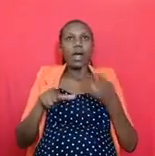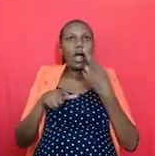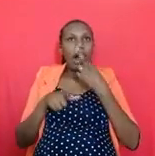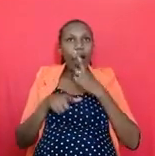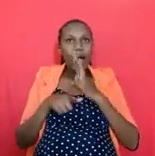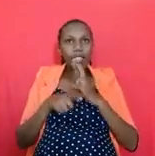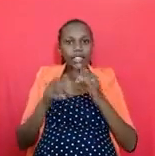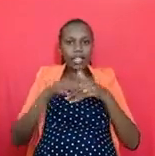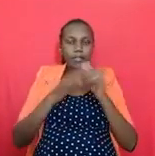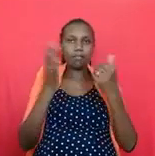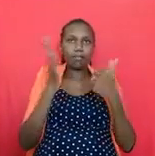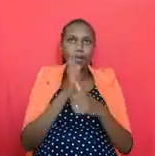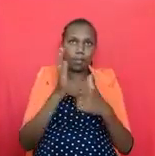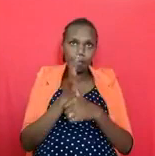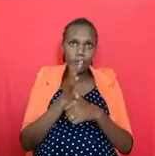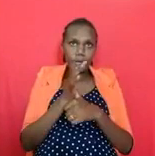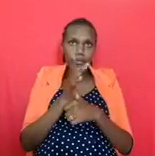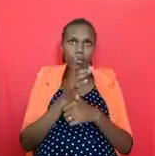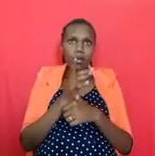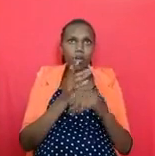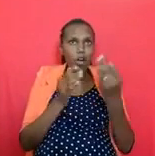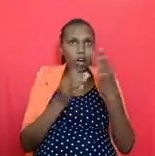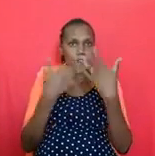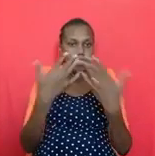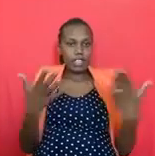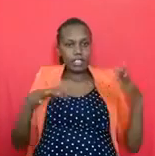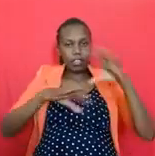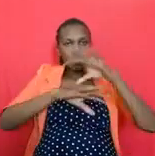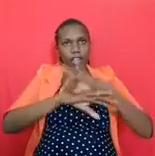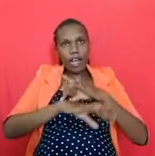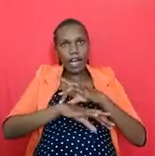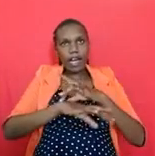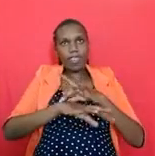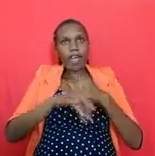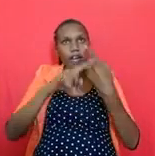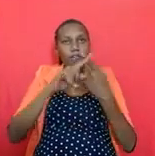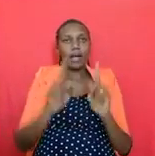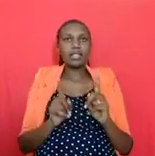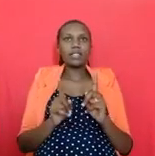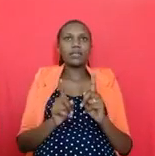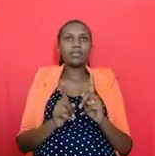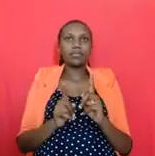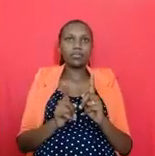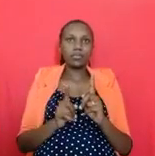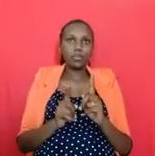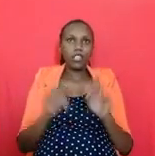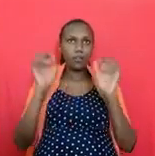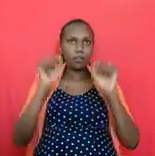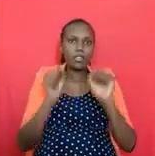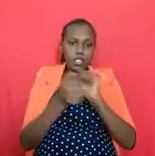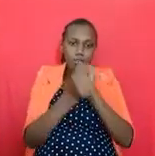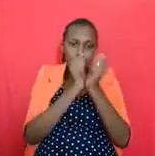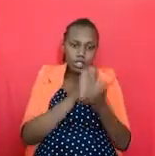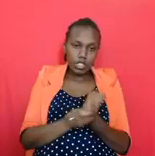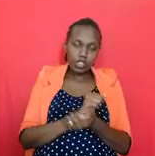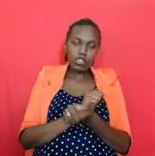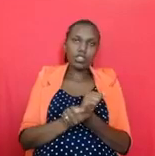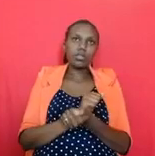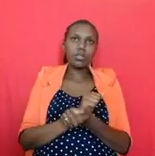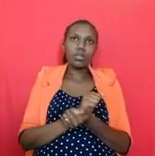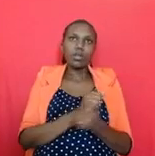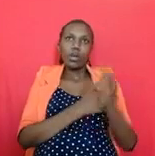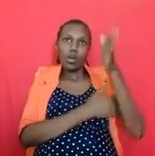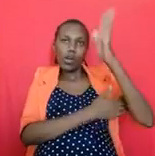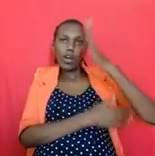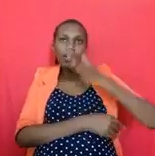wi hatika-ini ya maundu ma thi no riri no uhote kugaruruka